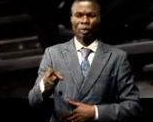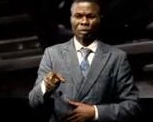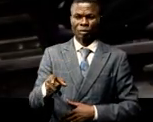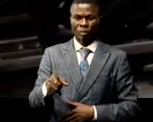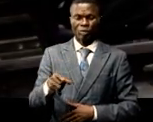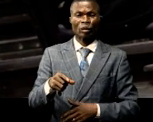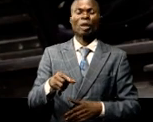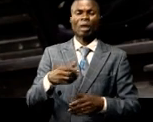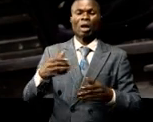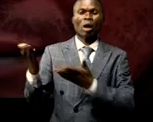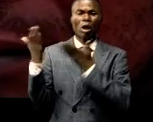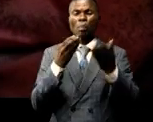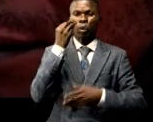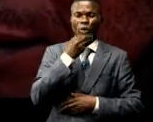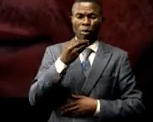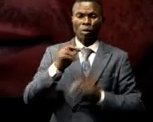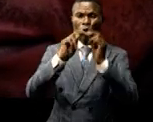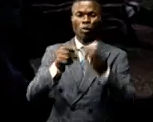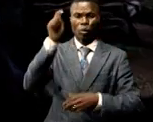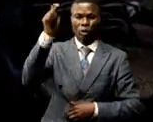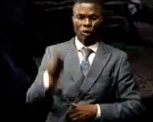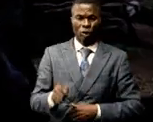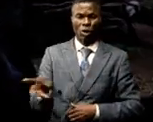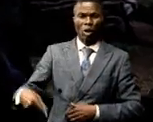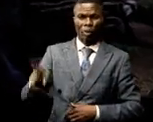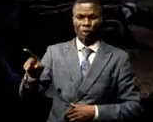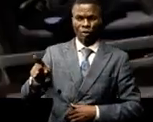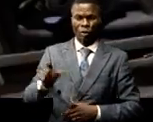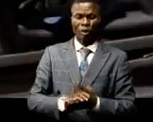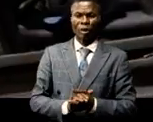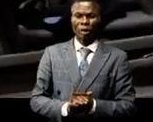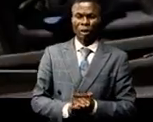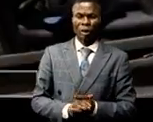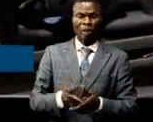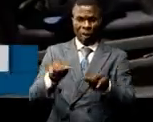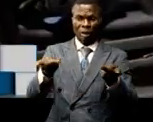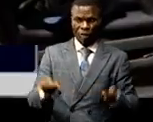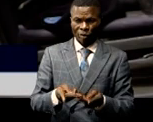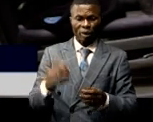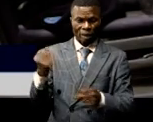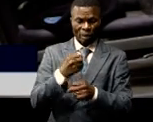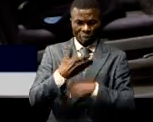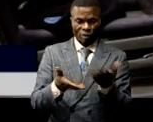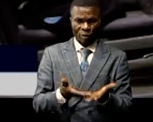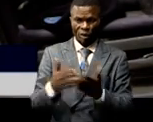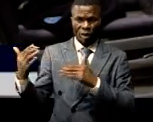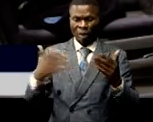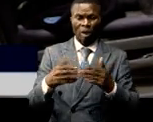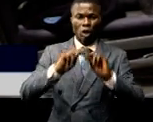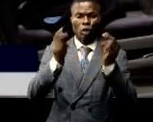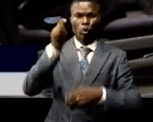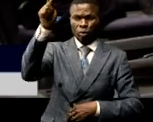confirment les porte-parole des opérations militaires en Ituri, le lieutenant Jun Gongo. Sur le théâtre des opérations, les forces armées